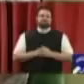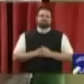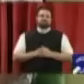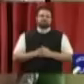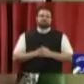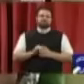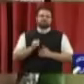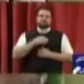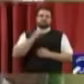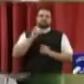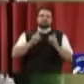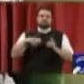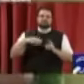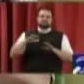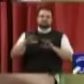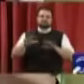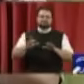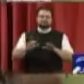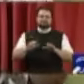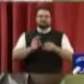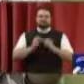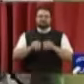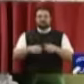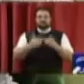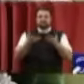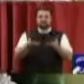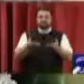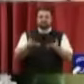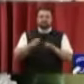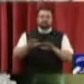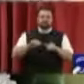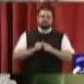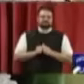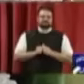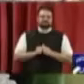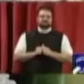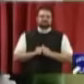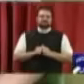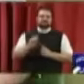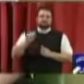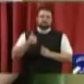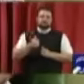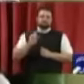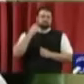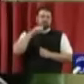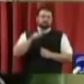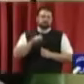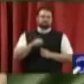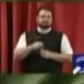zic, dacă sunt vibrații, înseamnă că emit vibrații. Niculina zic, păi da, păi nu, păi n-ai știut, bine că ai venit!